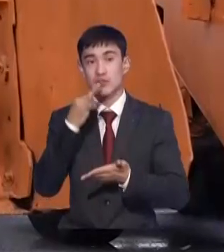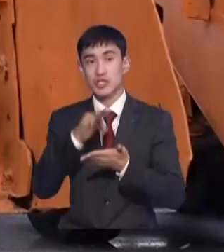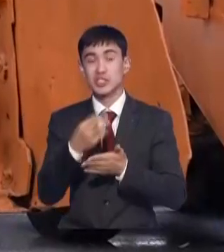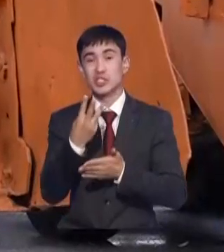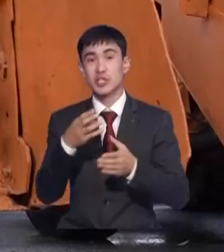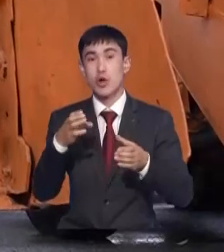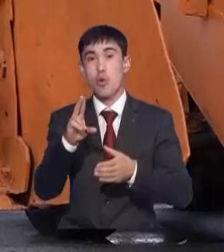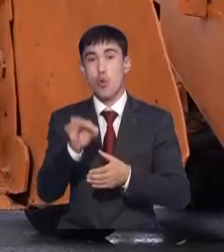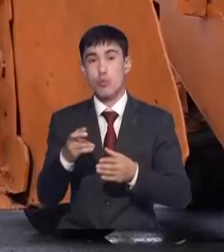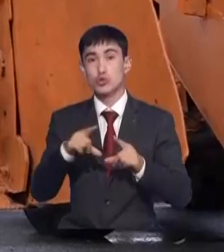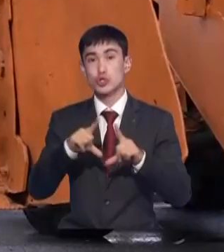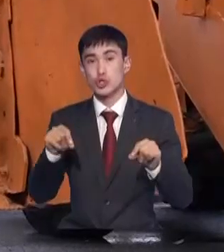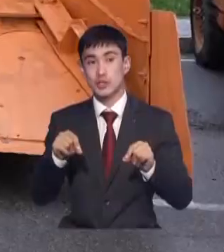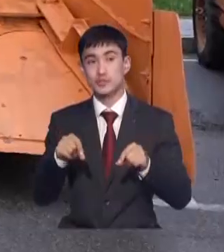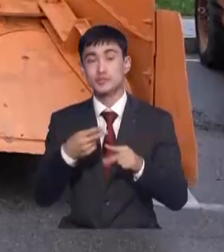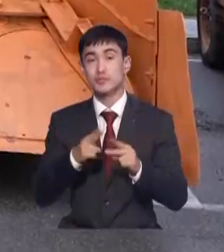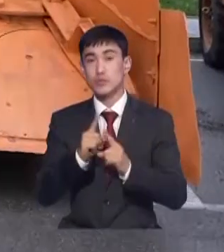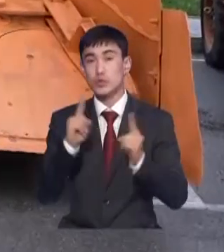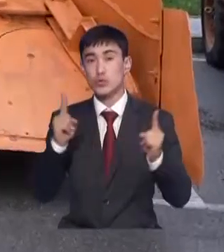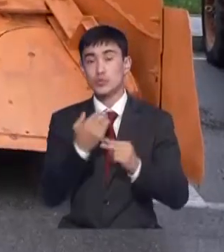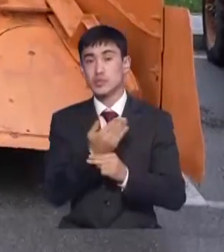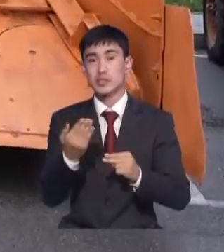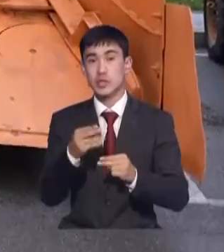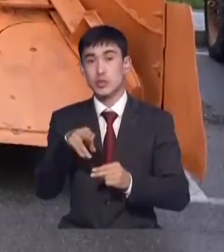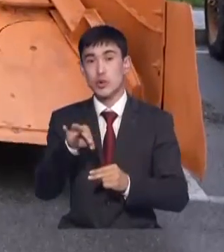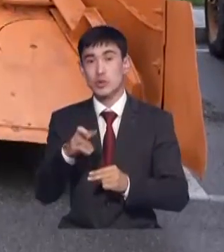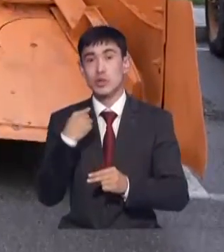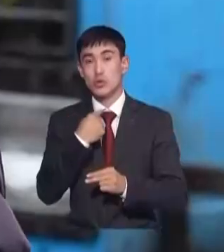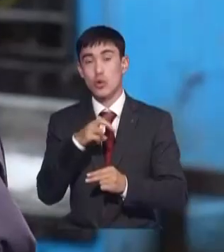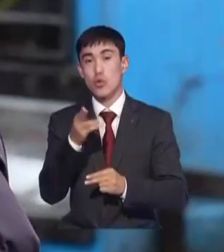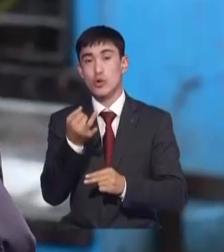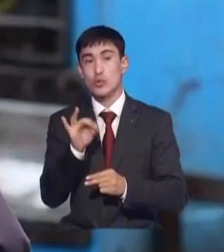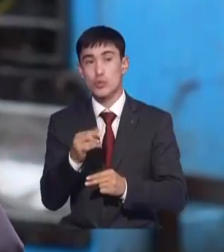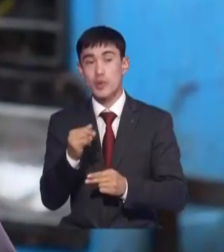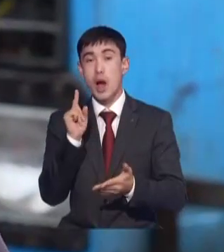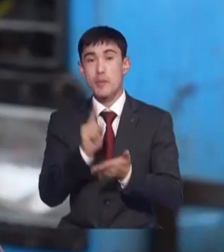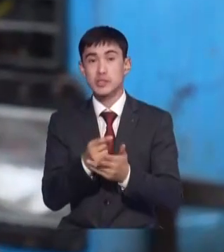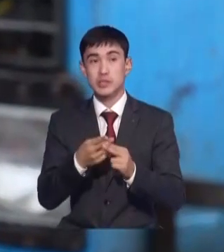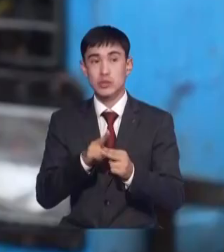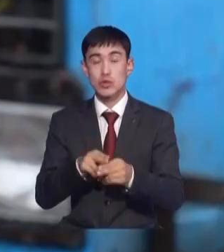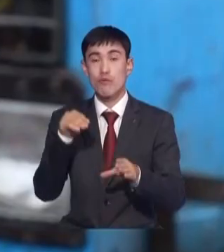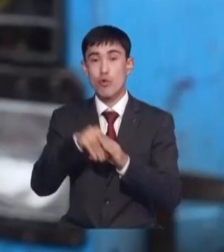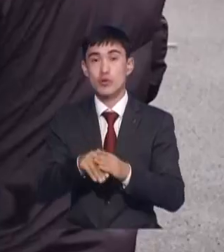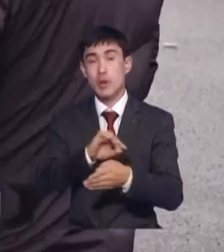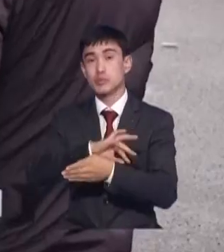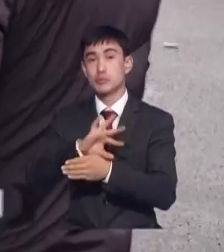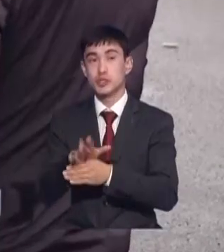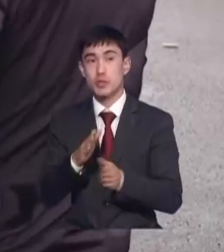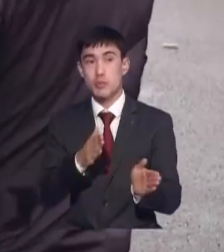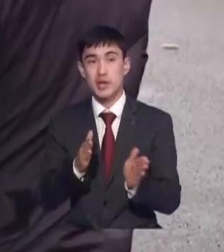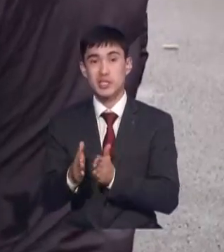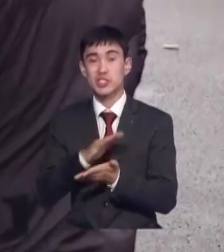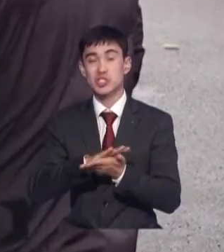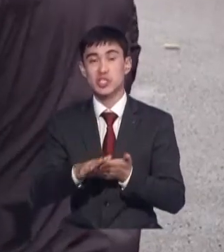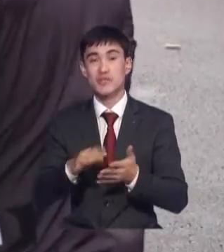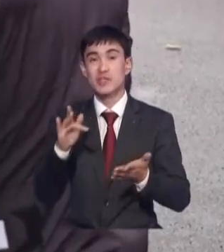4 коммунальных учреждения. Самое крупное из них – ТОО «Талдыкурган Куркейту», в обязанности которого входит обеспечение порядка и